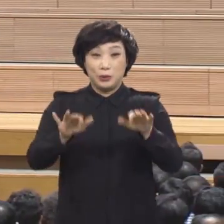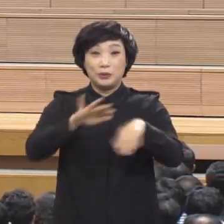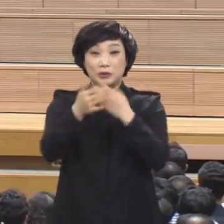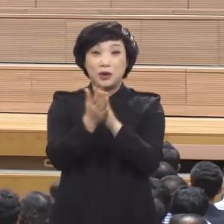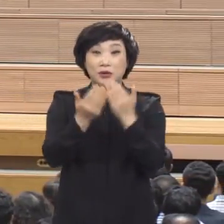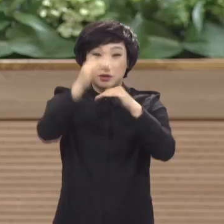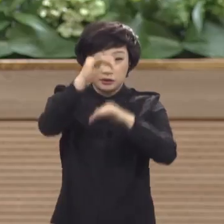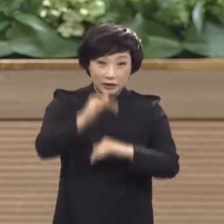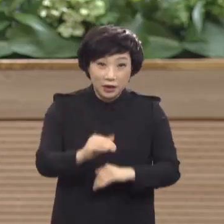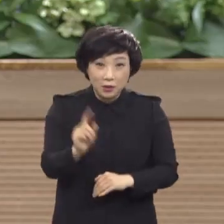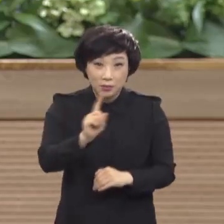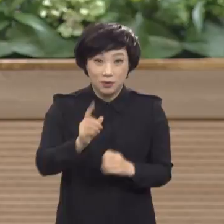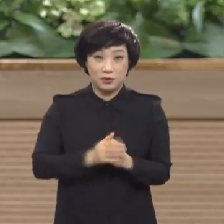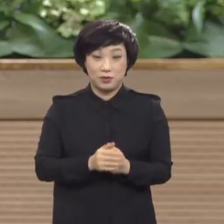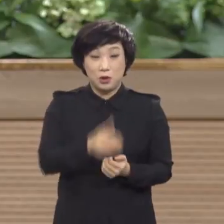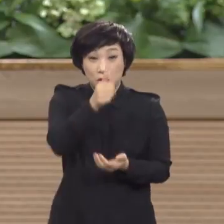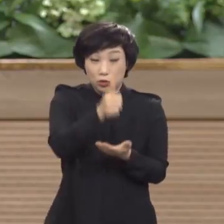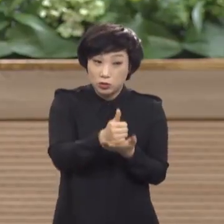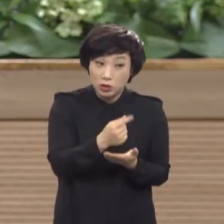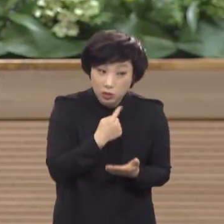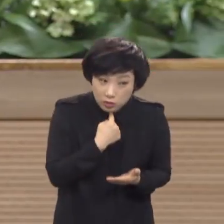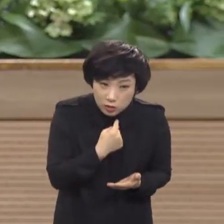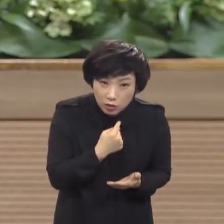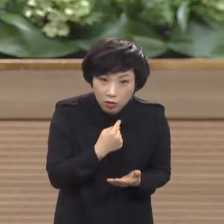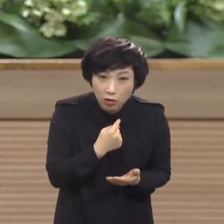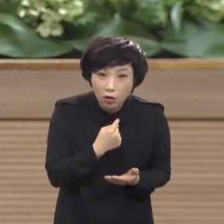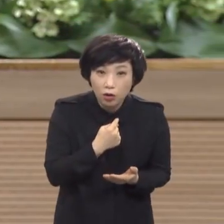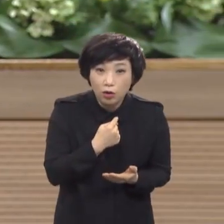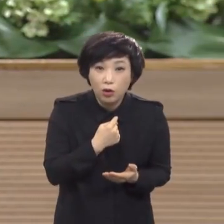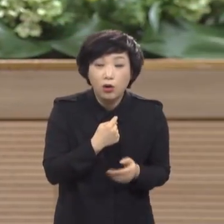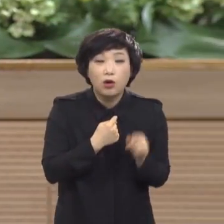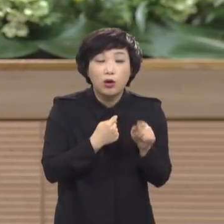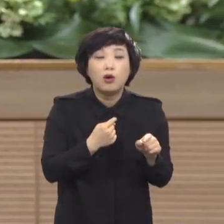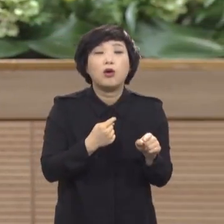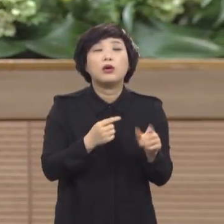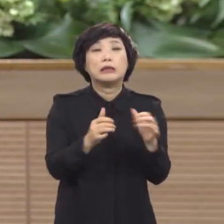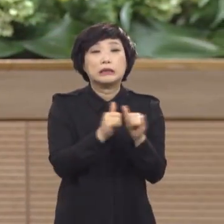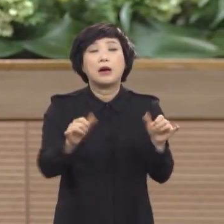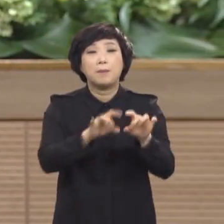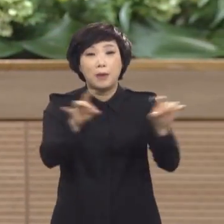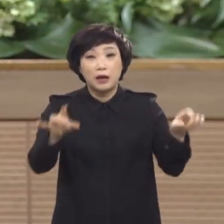본문은 죄를 짓는 자마다